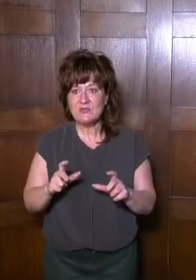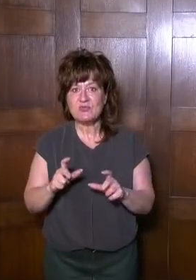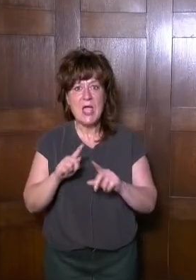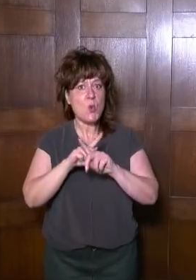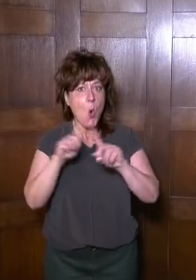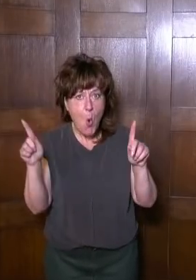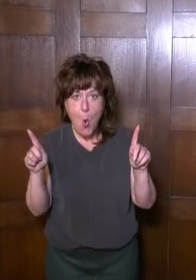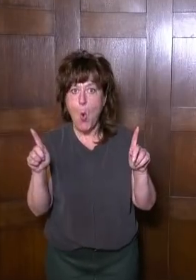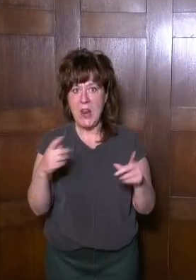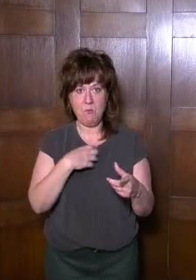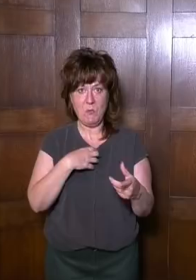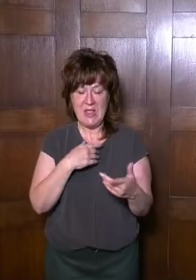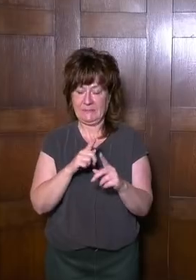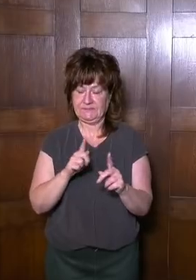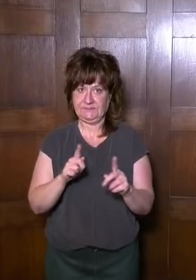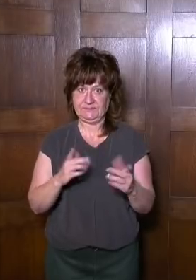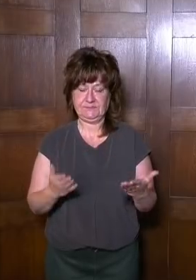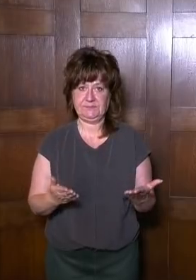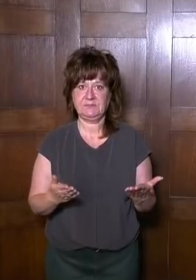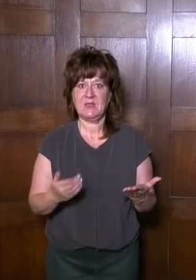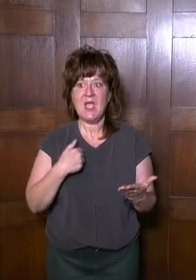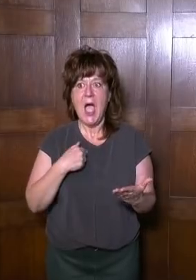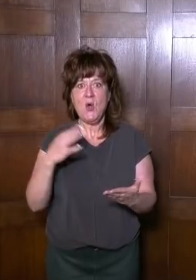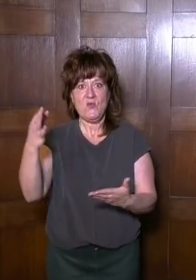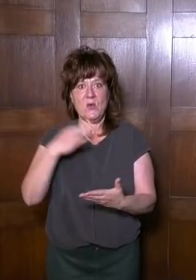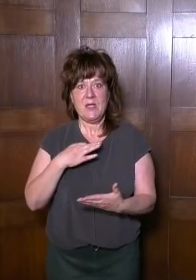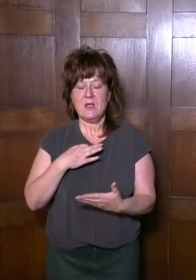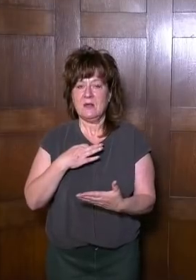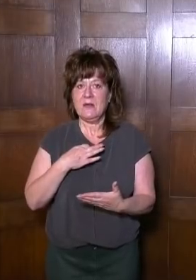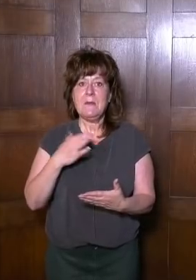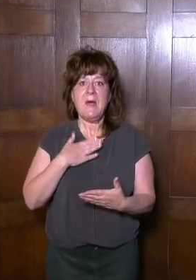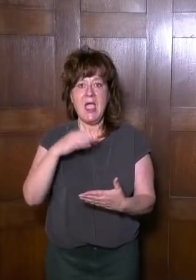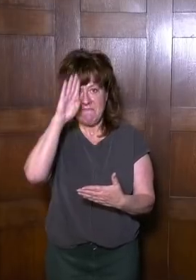hat. Das geht einem dann auch nahe, er hat es überstanden.